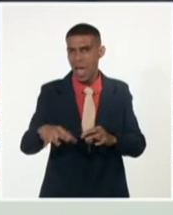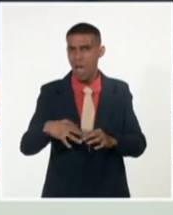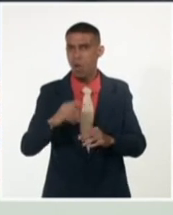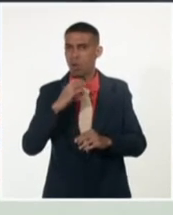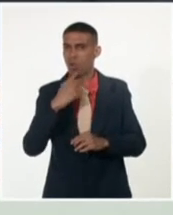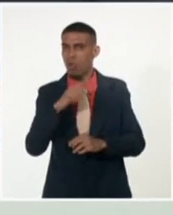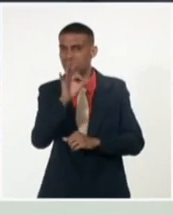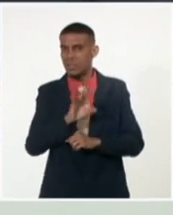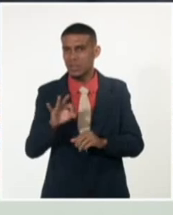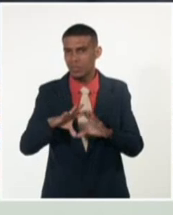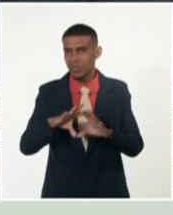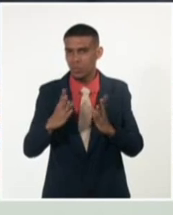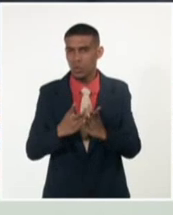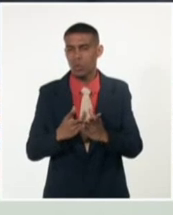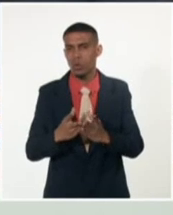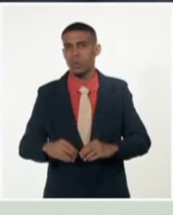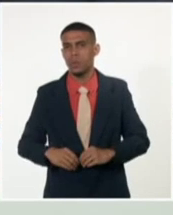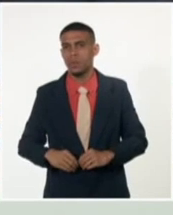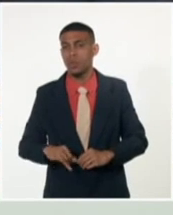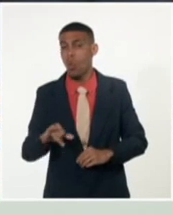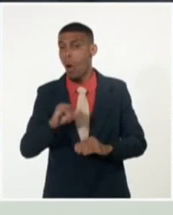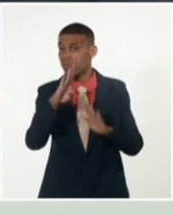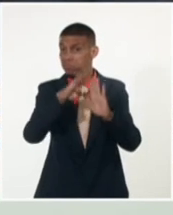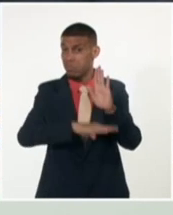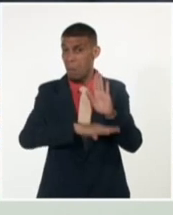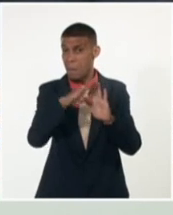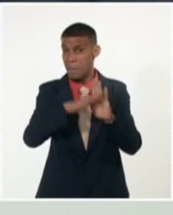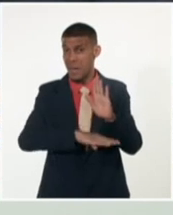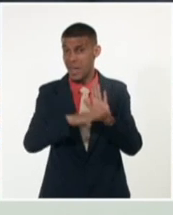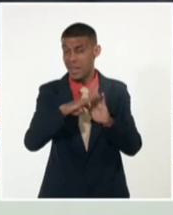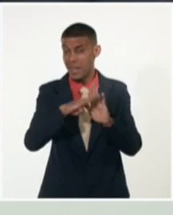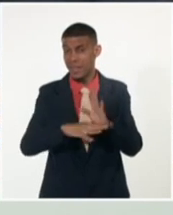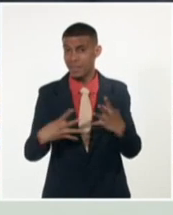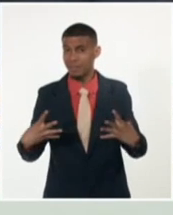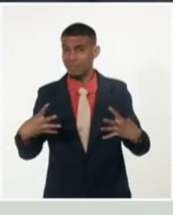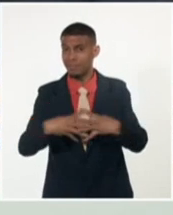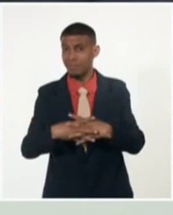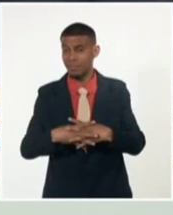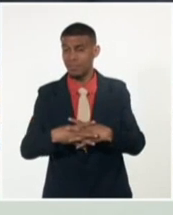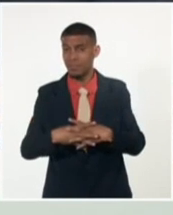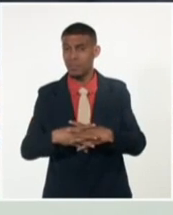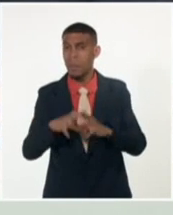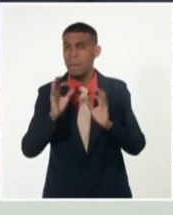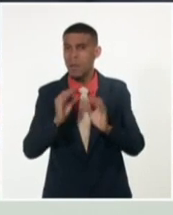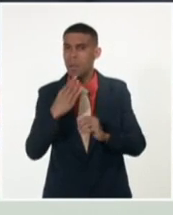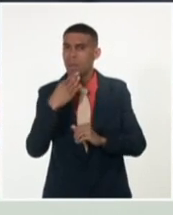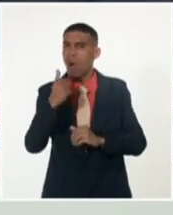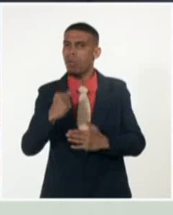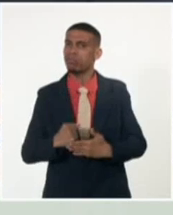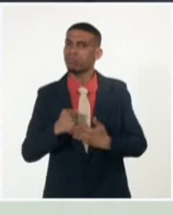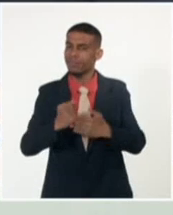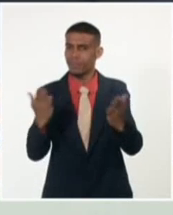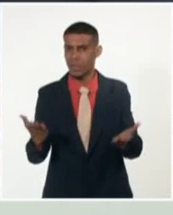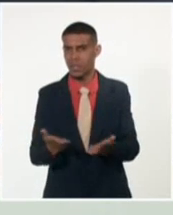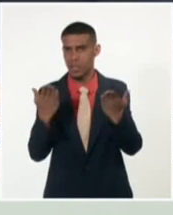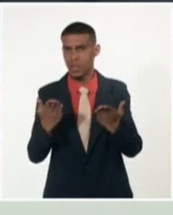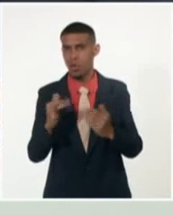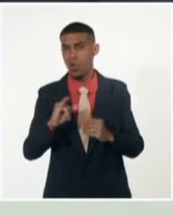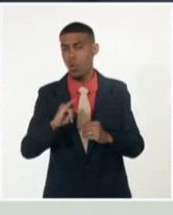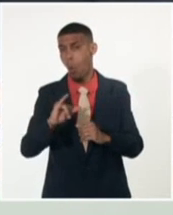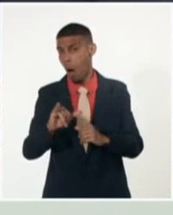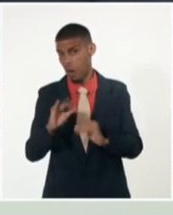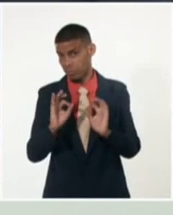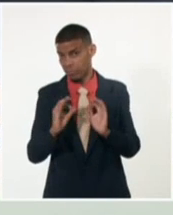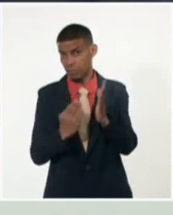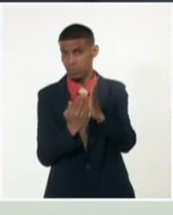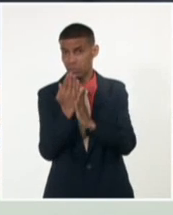internacional actual y las medidas coercitivas unilaterales para perpetuar el subdesarrollo e incrementar